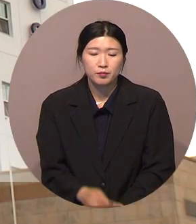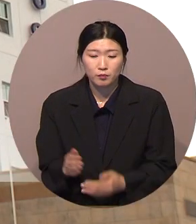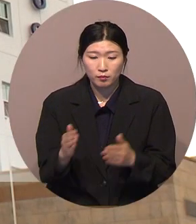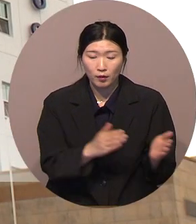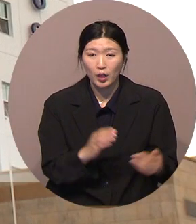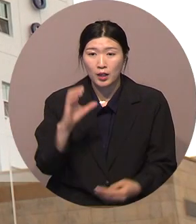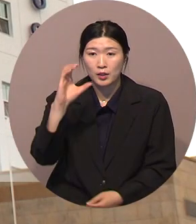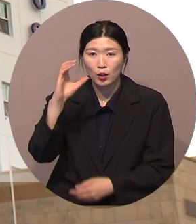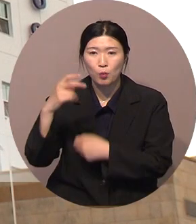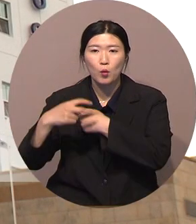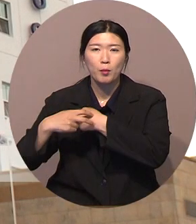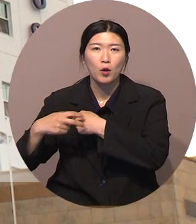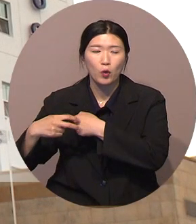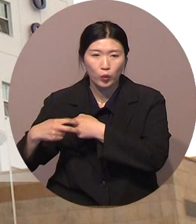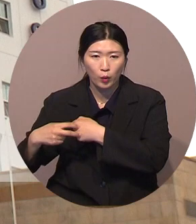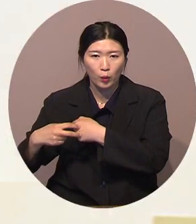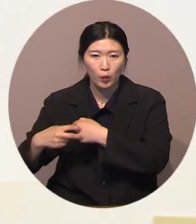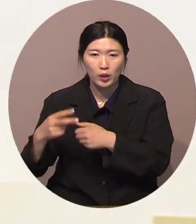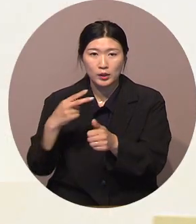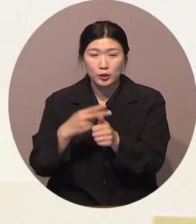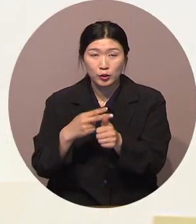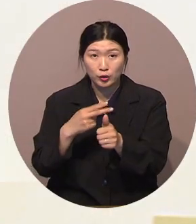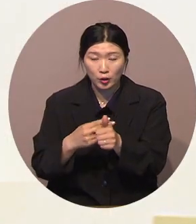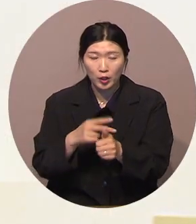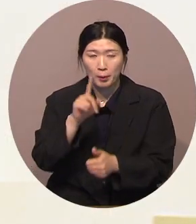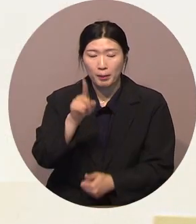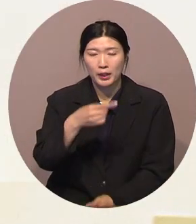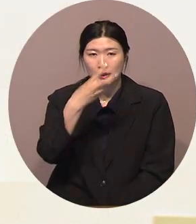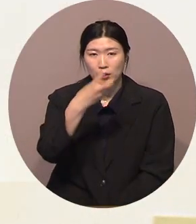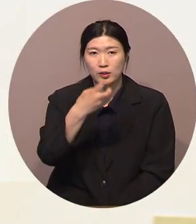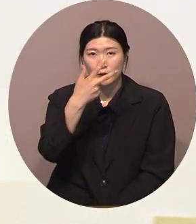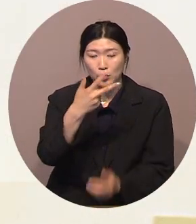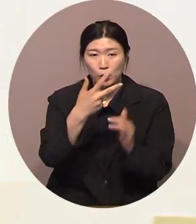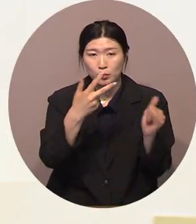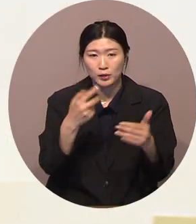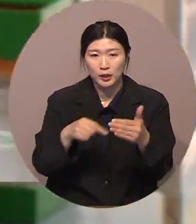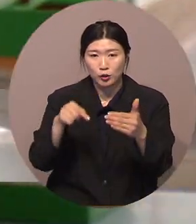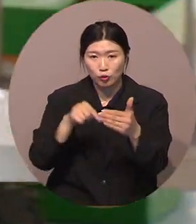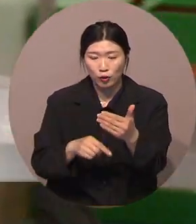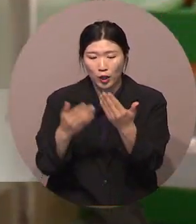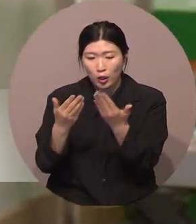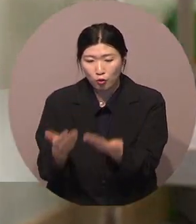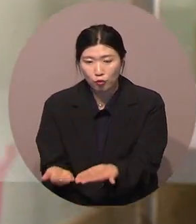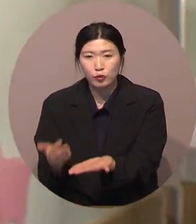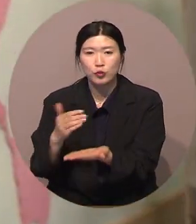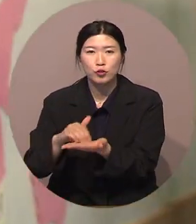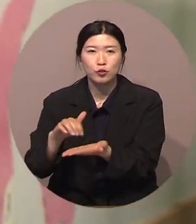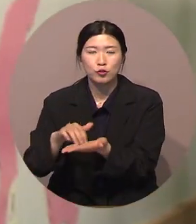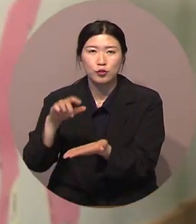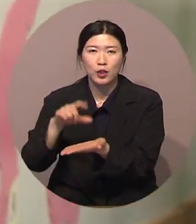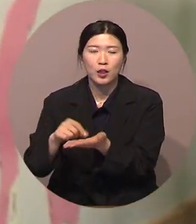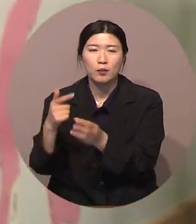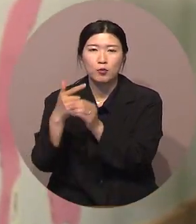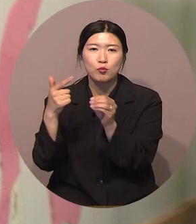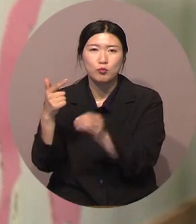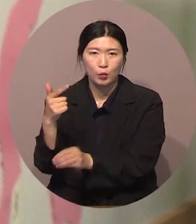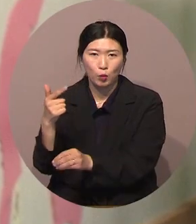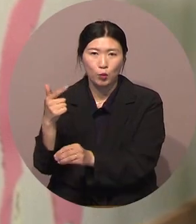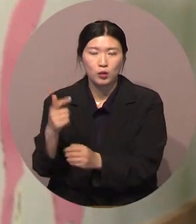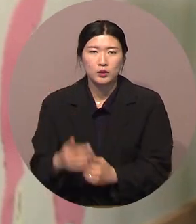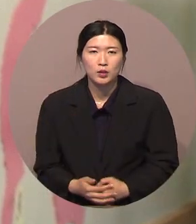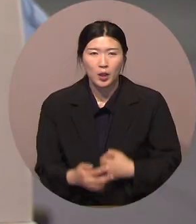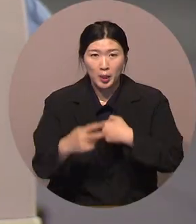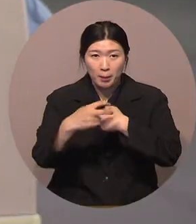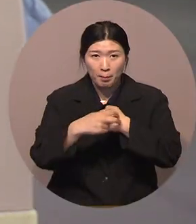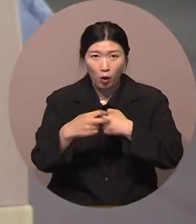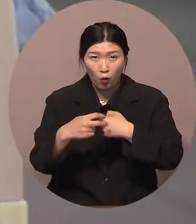대학 병원인 성모병원은 전체 17명의 교수 가운데 6% 휴진에 들어갑니다 병원 의존도가 큰